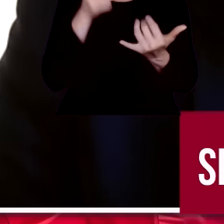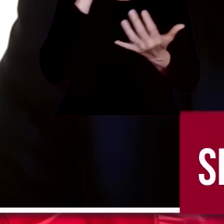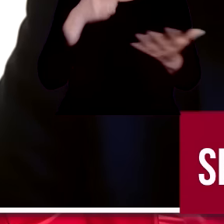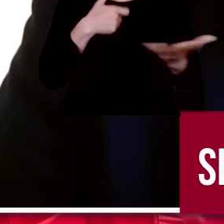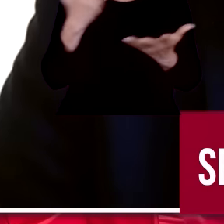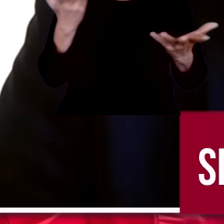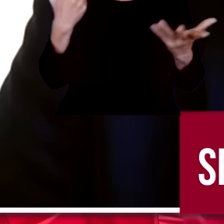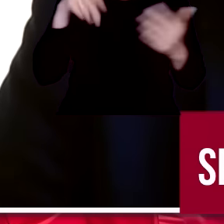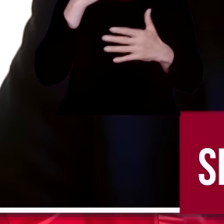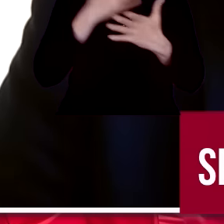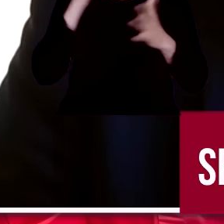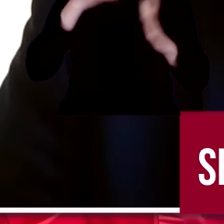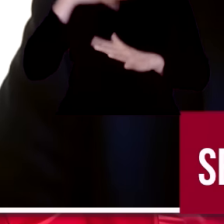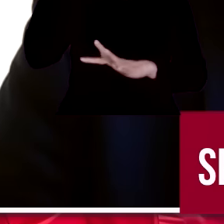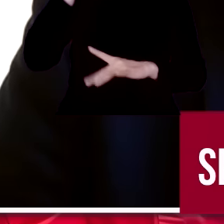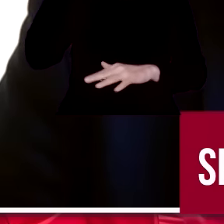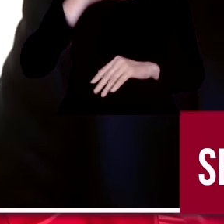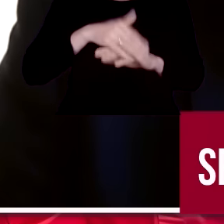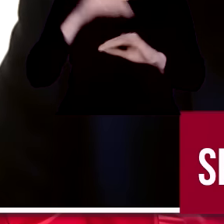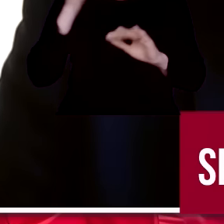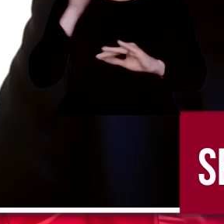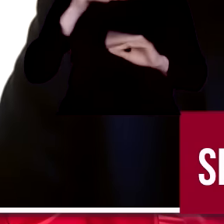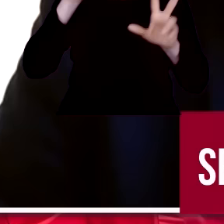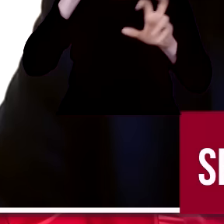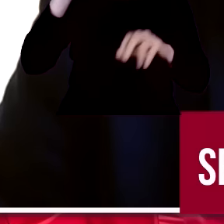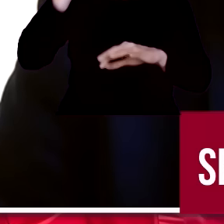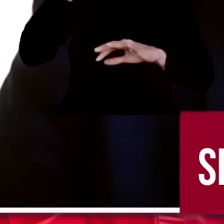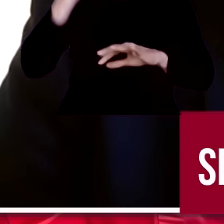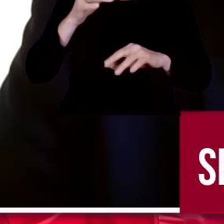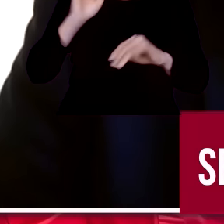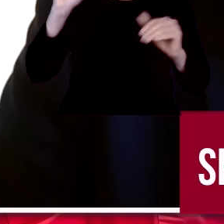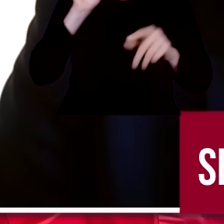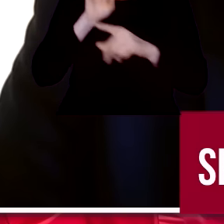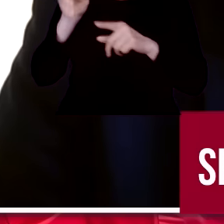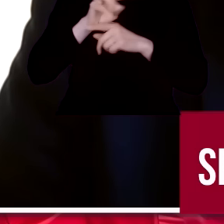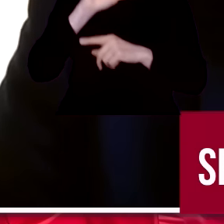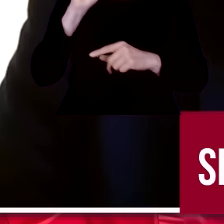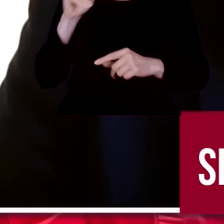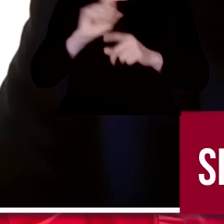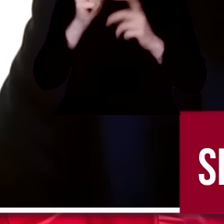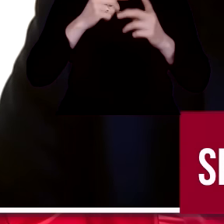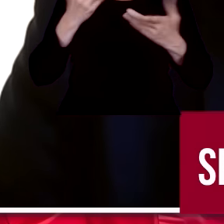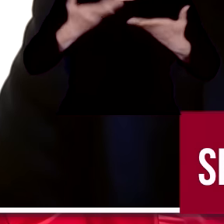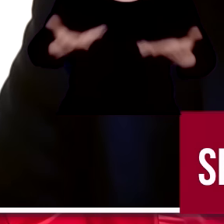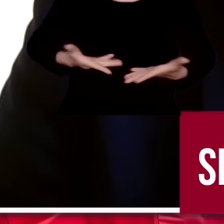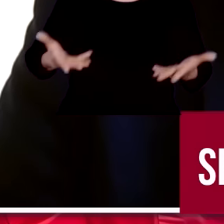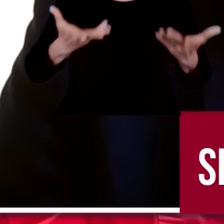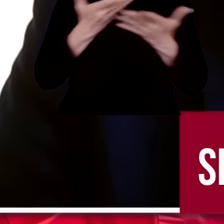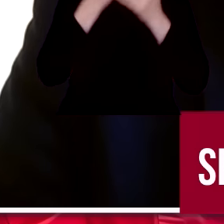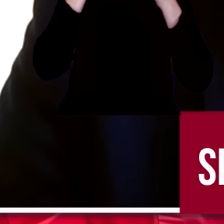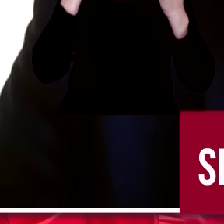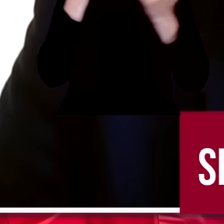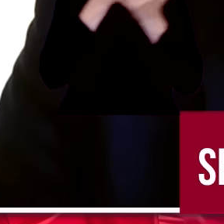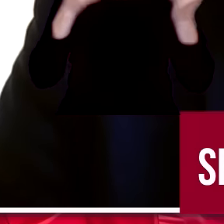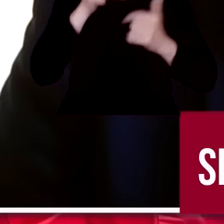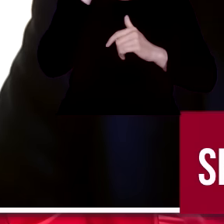wyobrazić oczywiście może być mityczna rosyjska mafia ale może być japońska jakuza mogą być wietnamczycy A równie dobrze może być starcie gangu